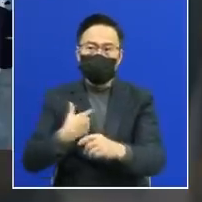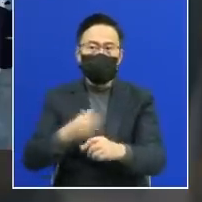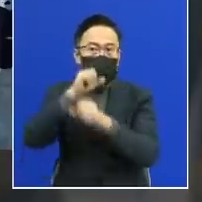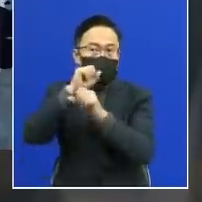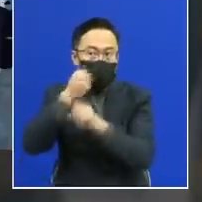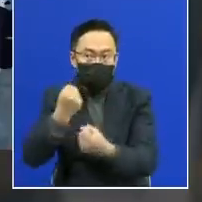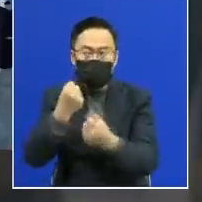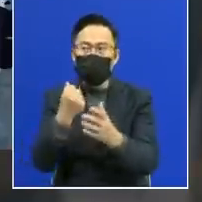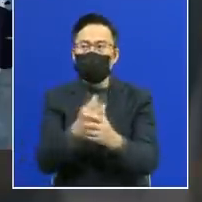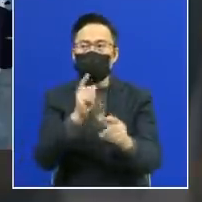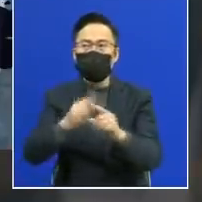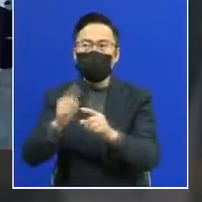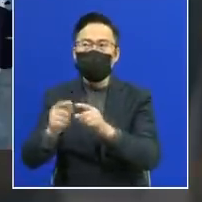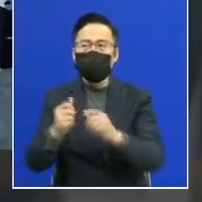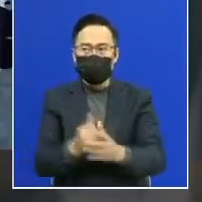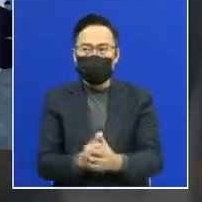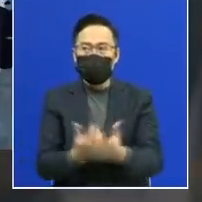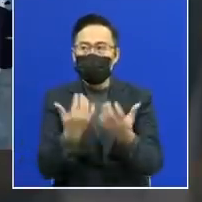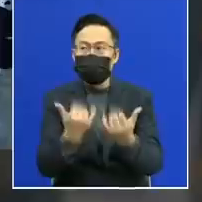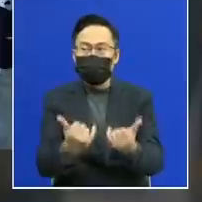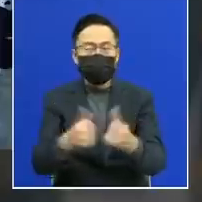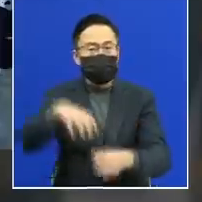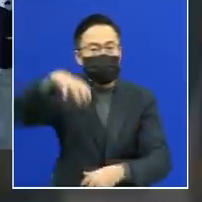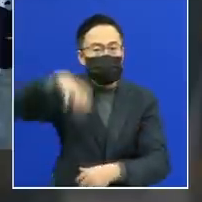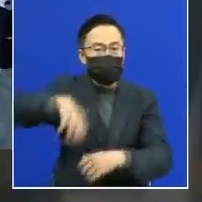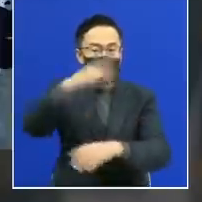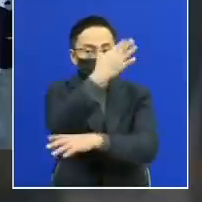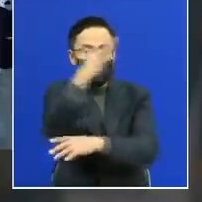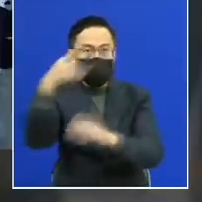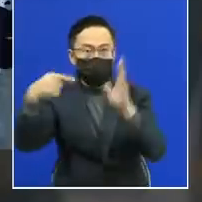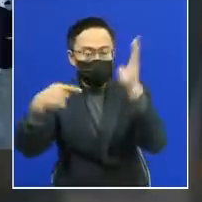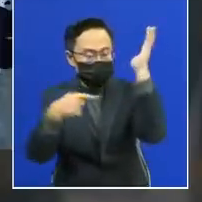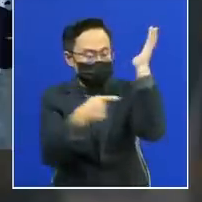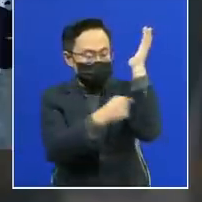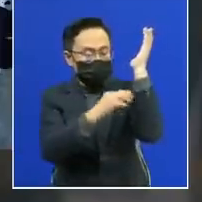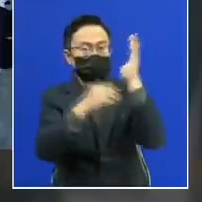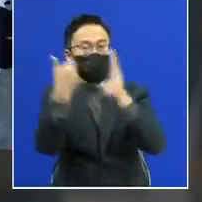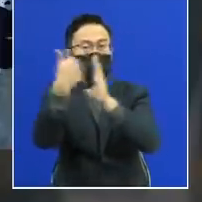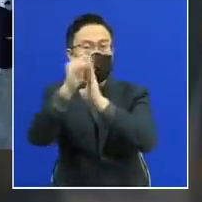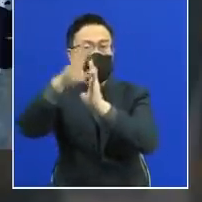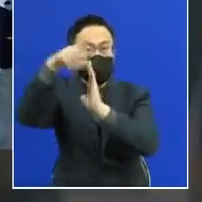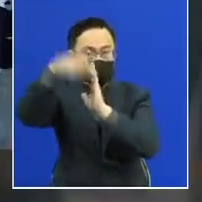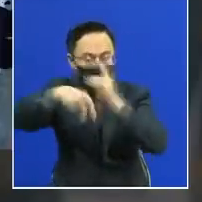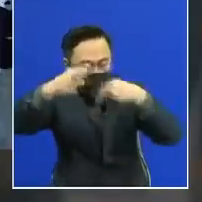งพื้นที่ตรวจสอบไปตรวจสอบเนี่ยเมื่อวานนี้นะ10แปลง